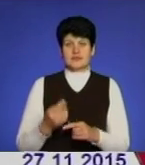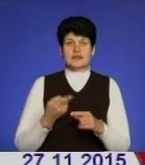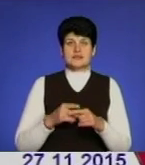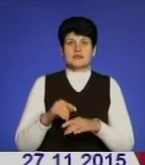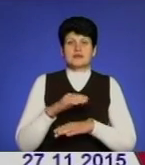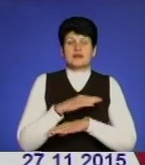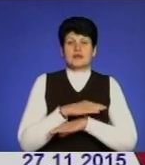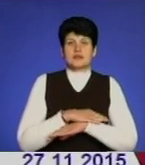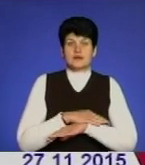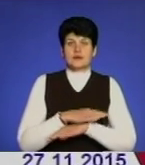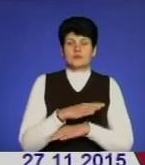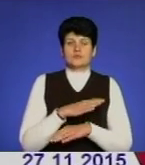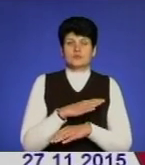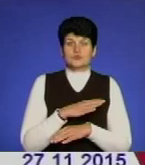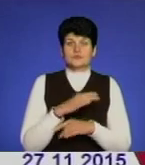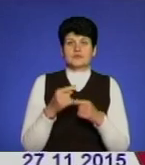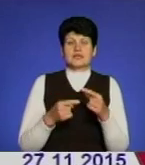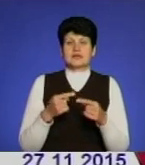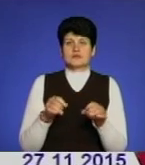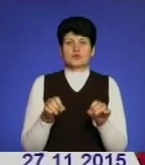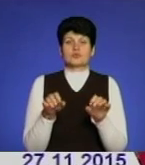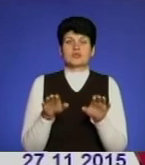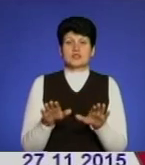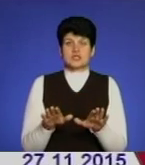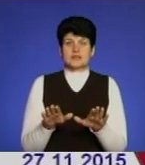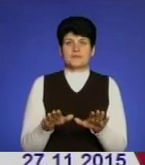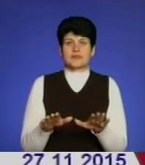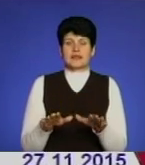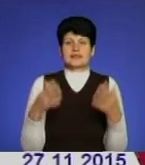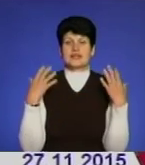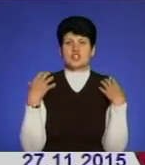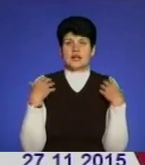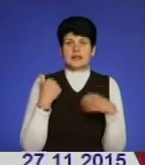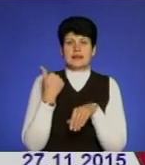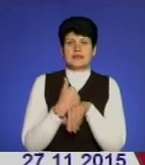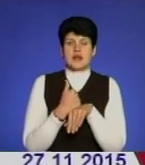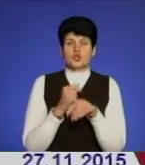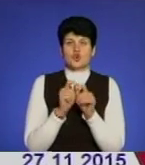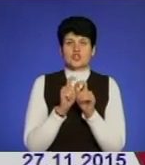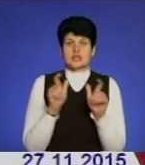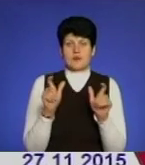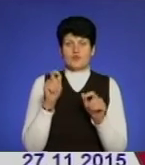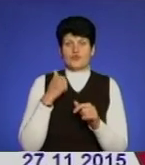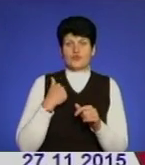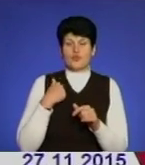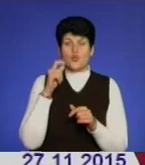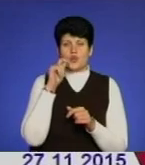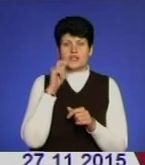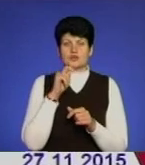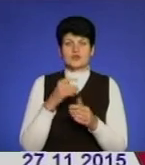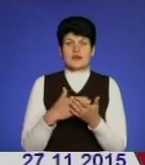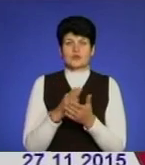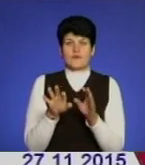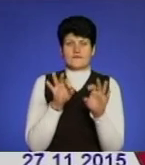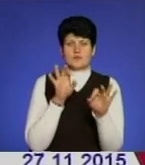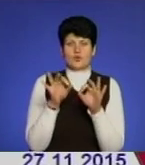стало наслідком рішення начальника Генерального штабу Збройних сил України щодо якісного відбору